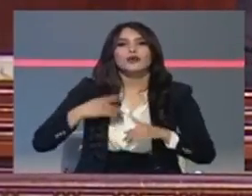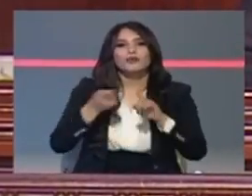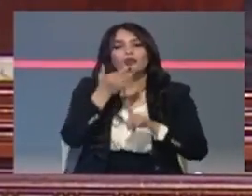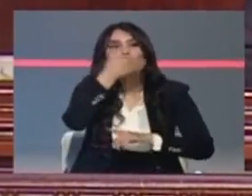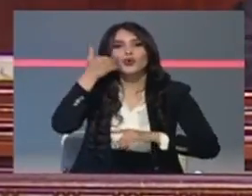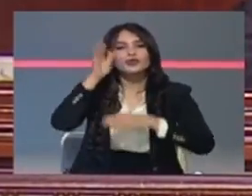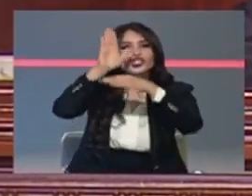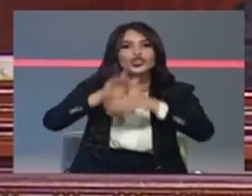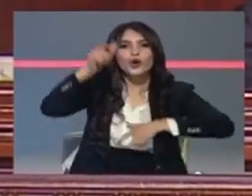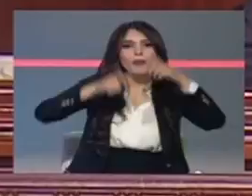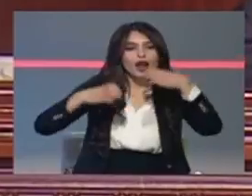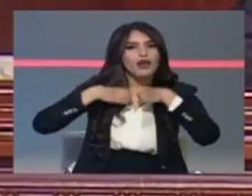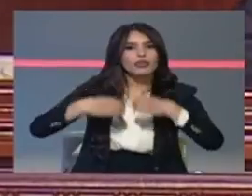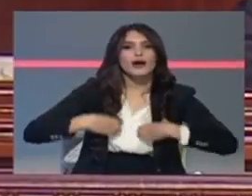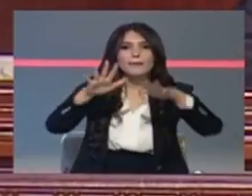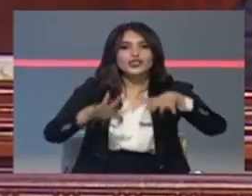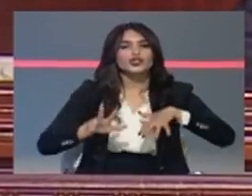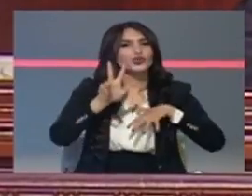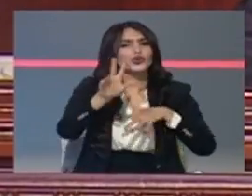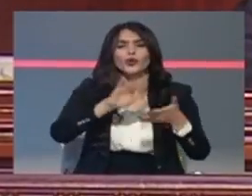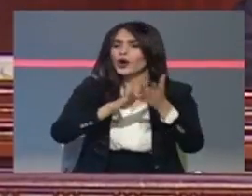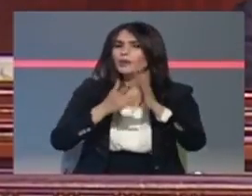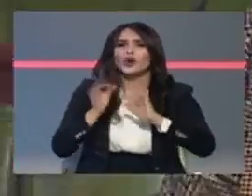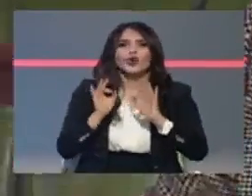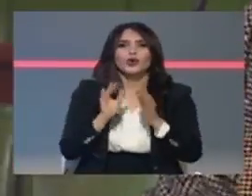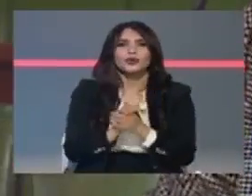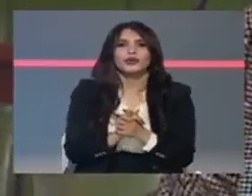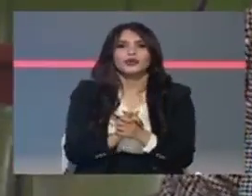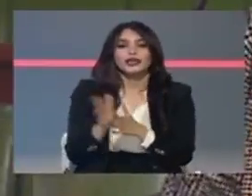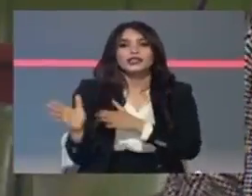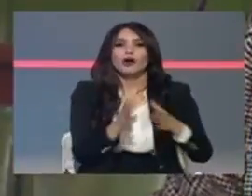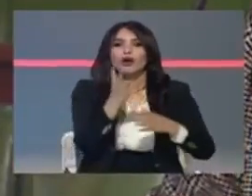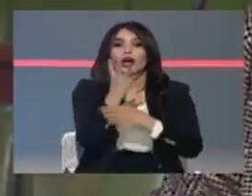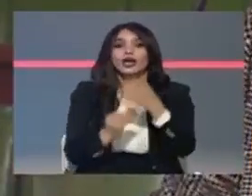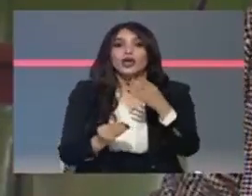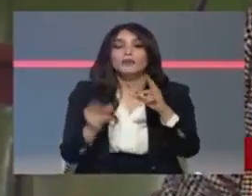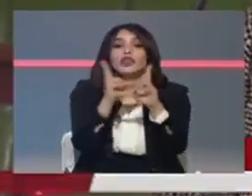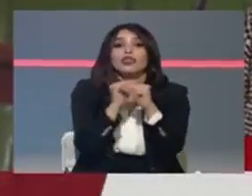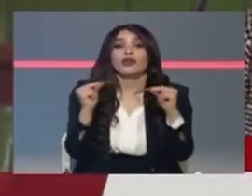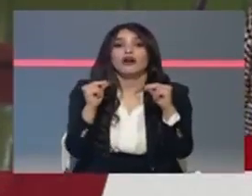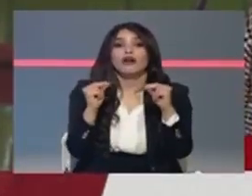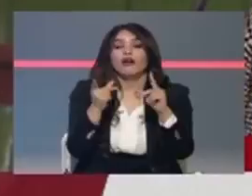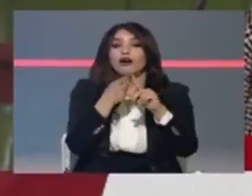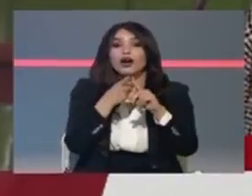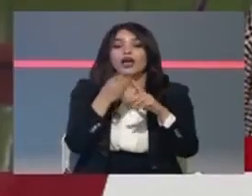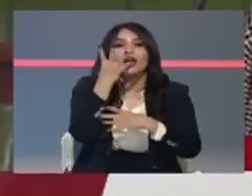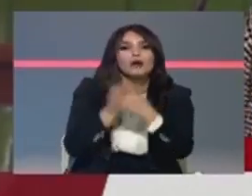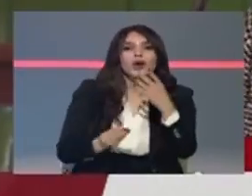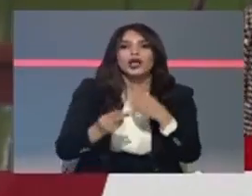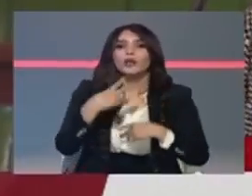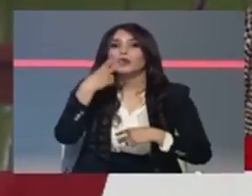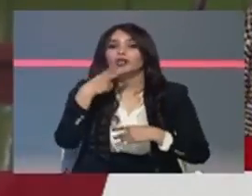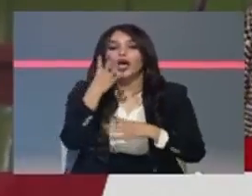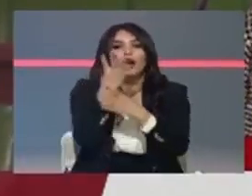موظفي المجلس، نحمو كل الناس الزوار على المجلس. غياب الشفافية، غياب نزاهة التصويت، غياب